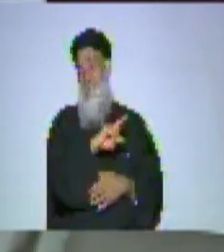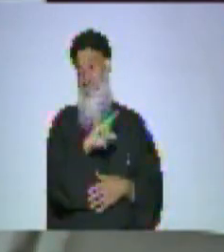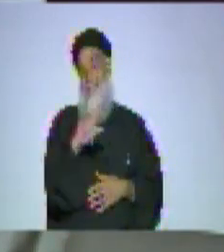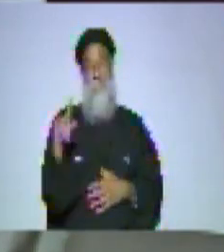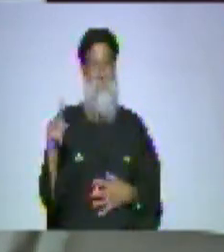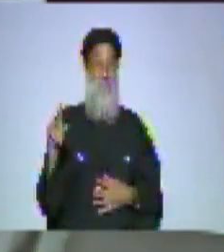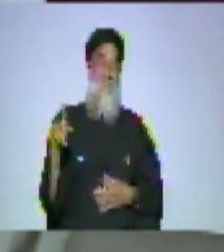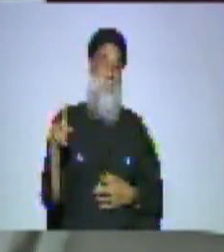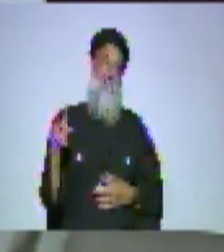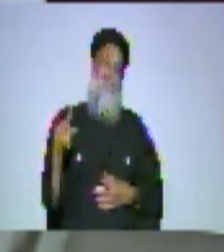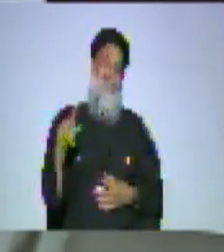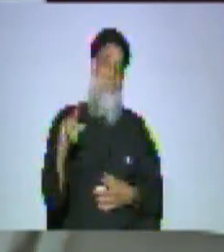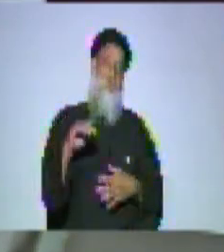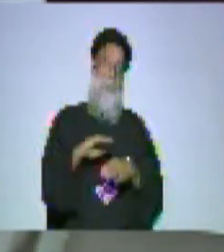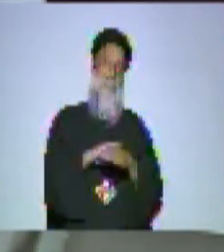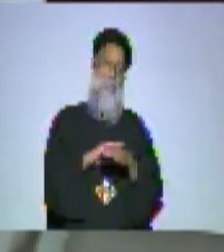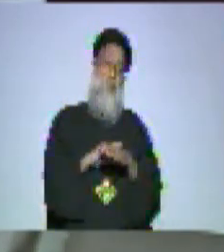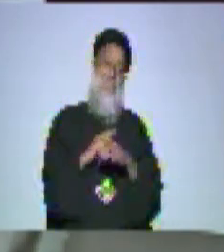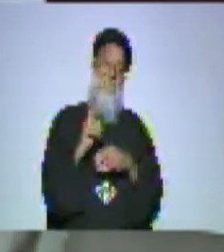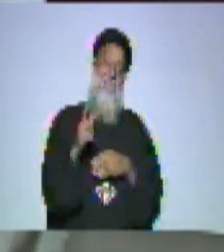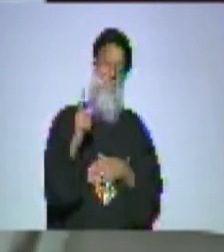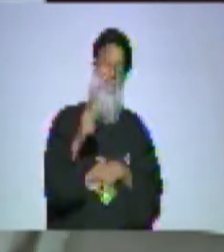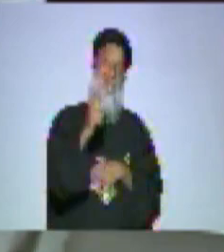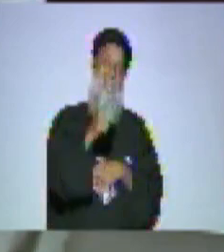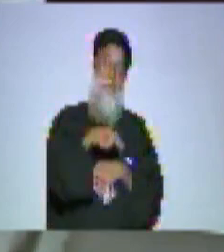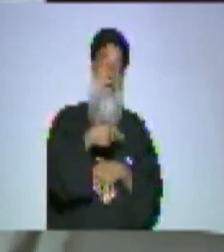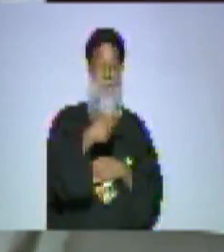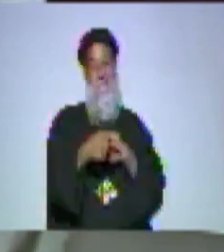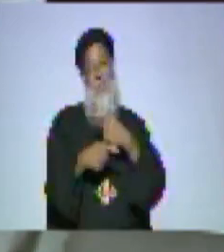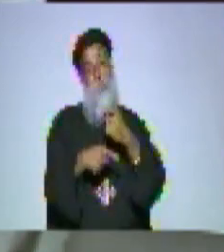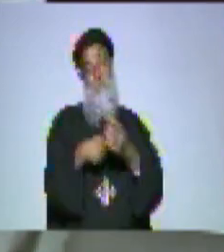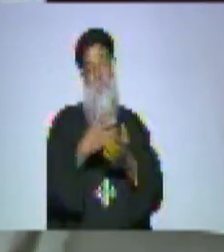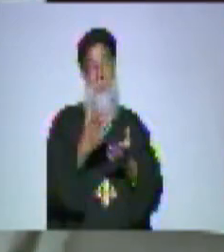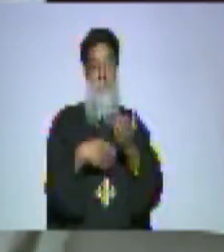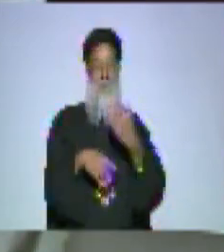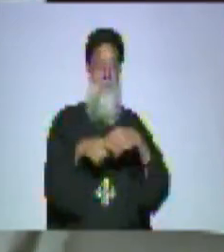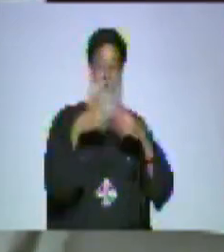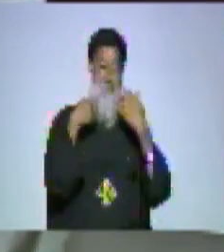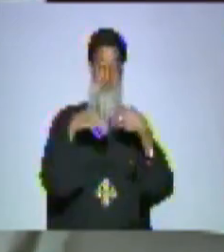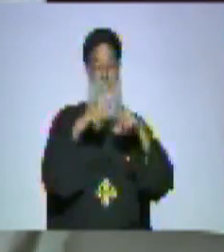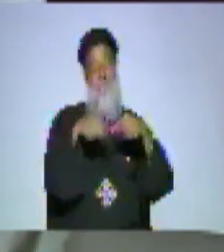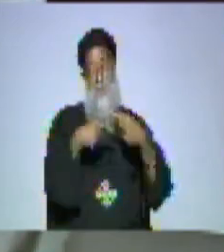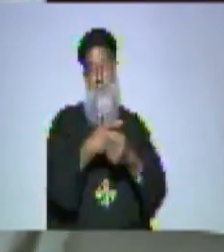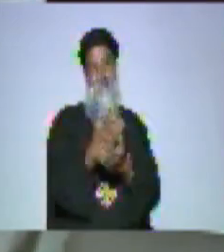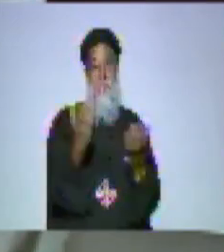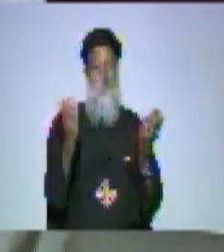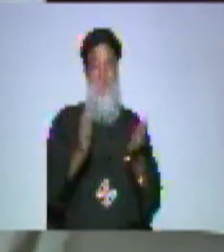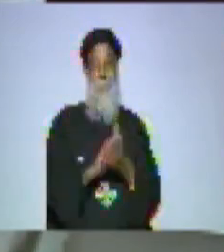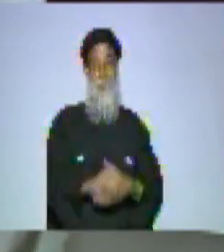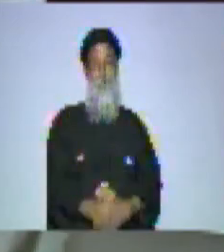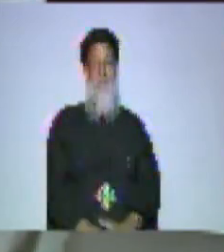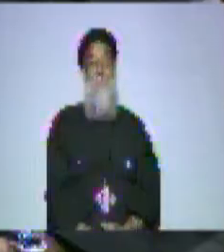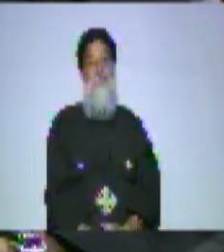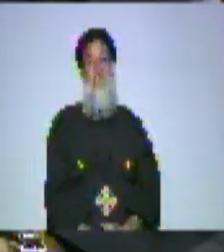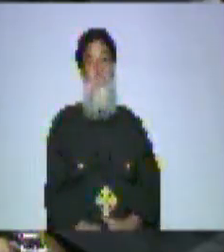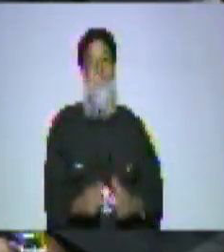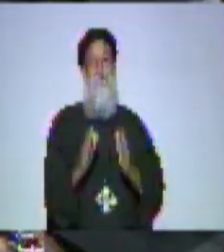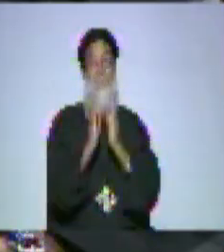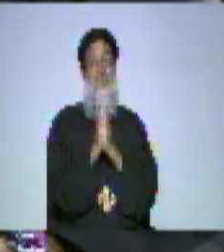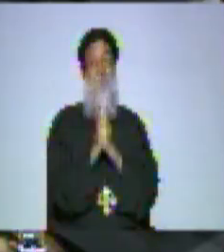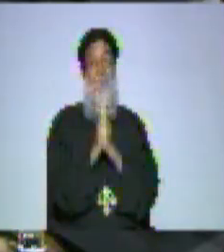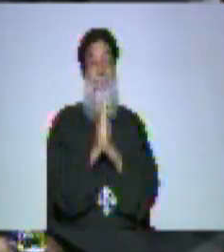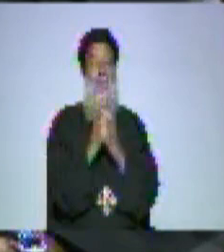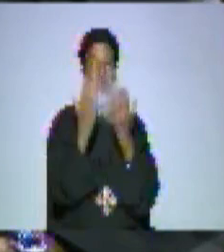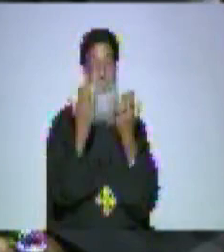لكن منحس انها فاتت وعدت ومرت وكده يعني يعني صلواته